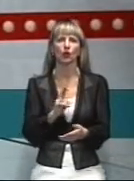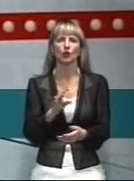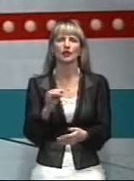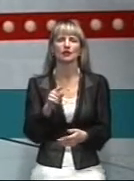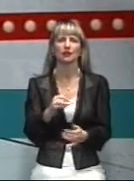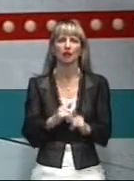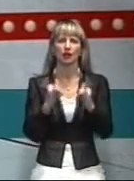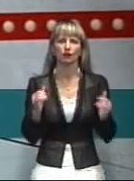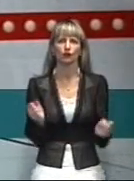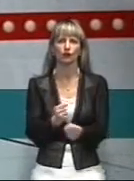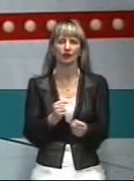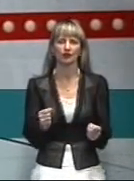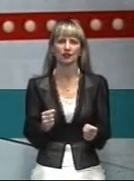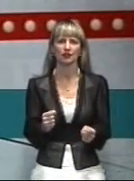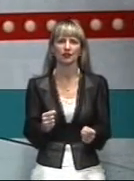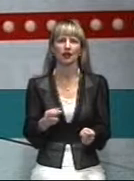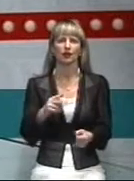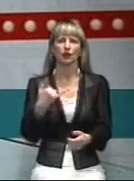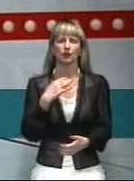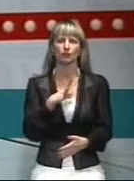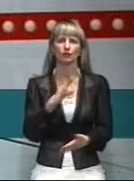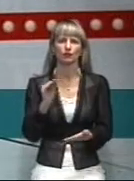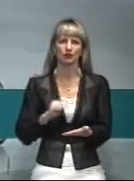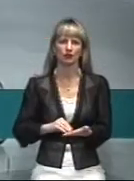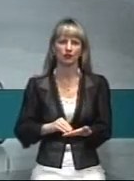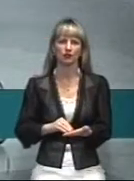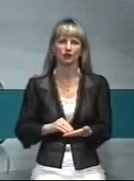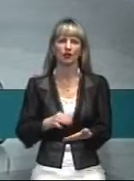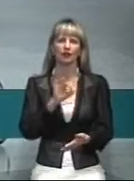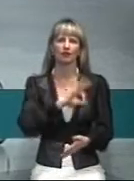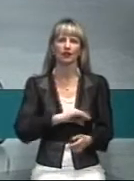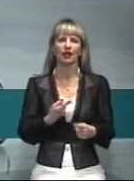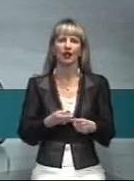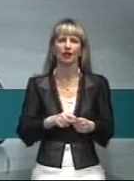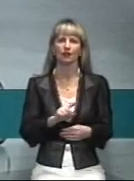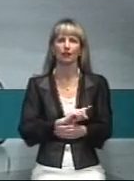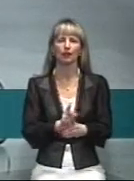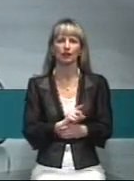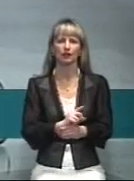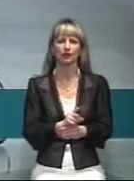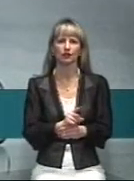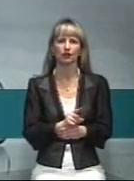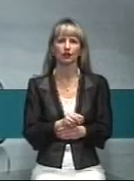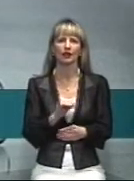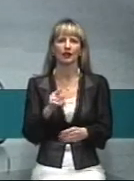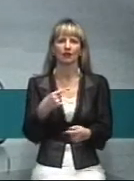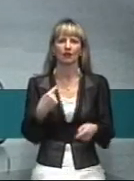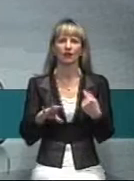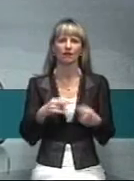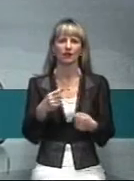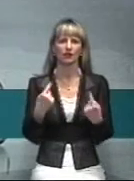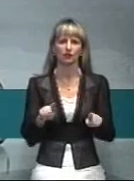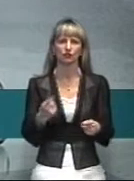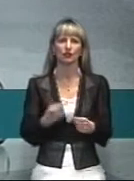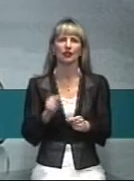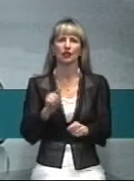перевищує швидкість? Як мною було зазначено, ефективність цього приладу, да, і його відмінність від інших, це те,